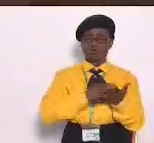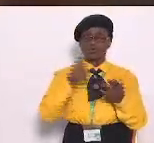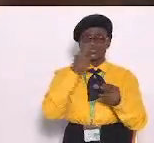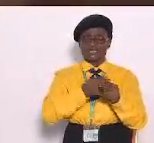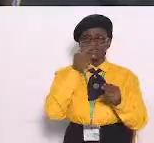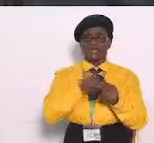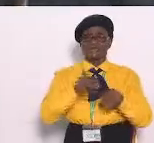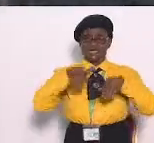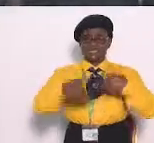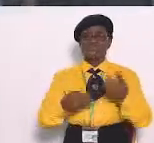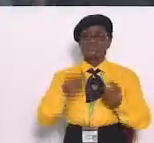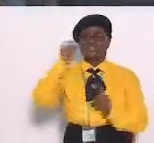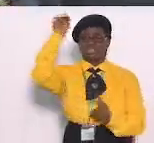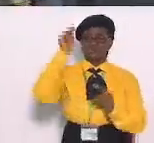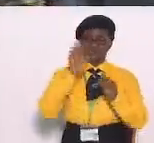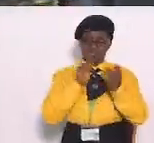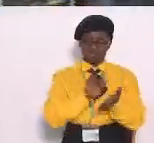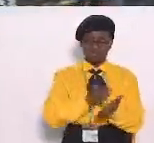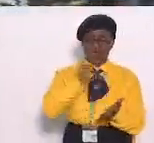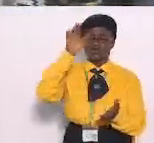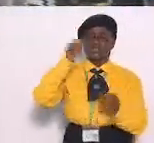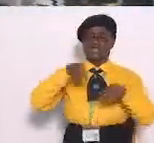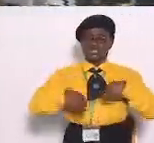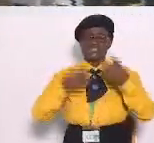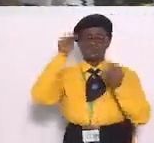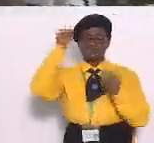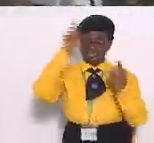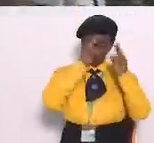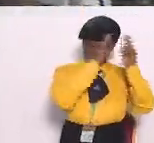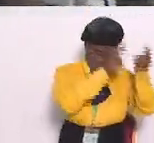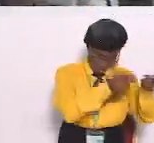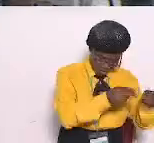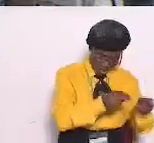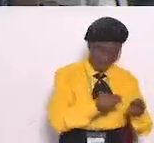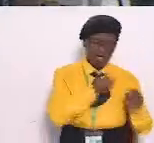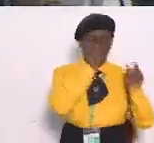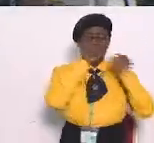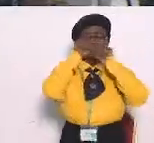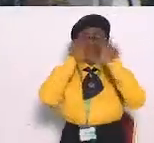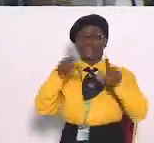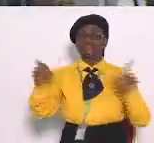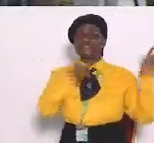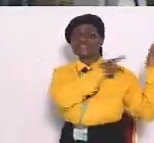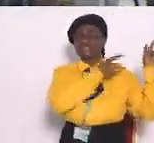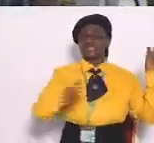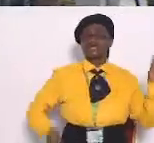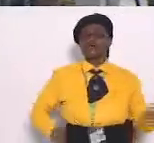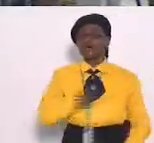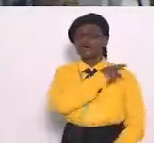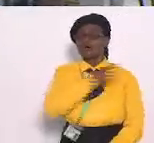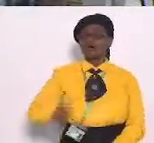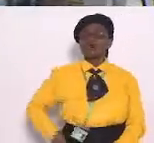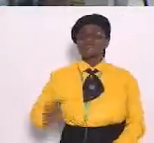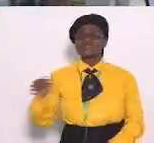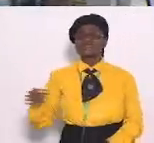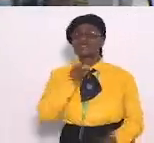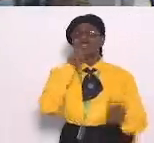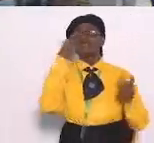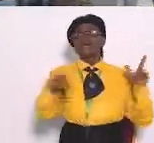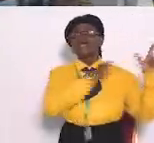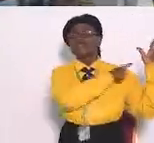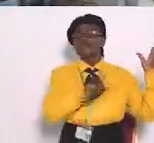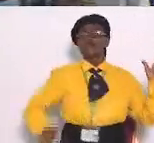la gloire don l'adoration don l'honneur il est le roi des rois le Seigneur des